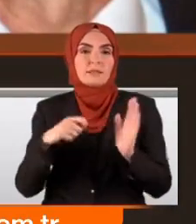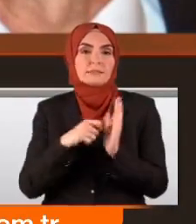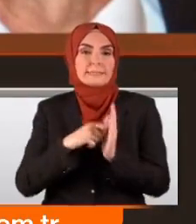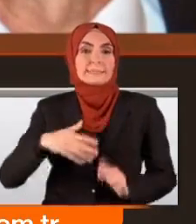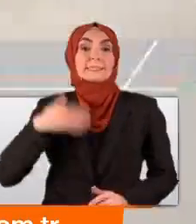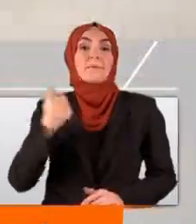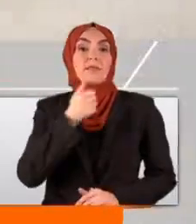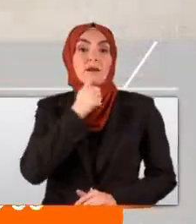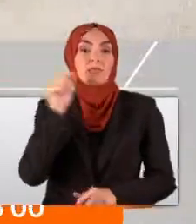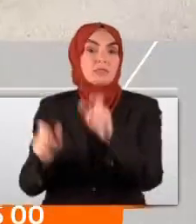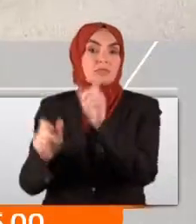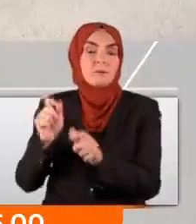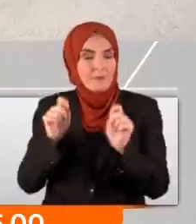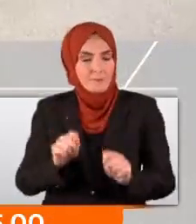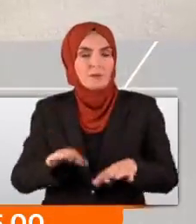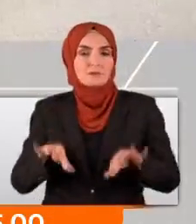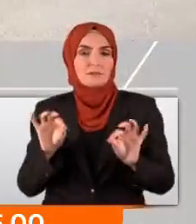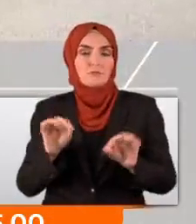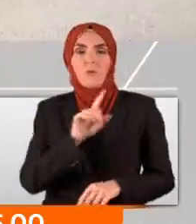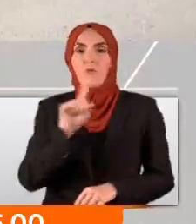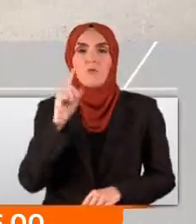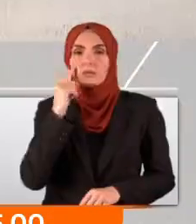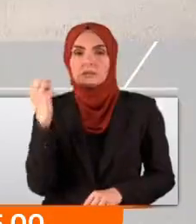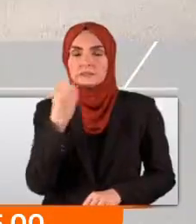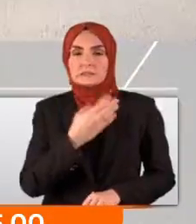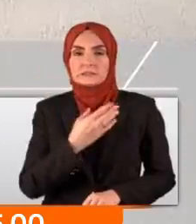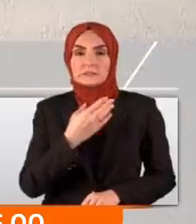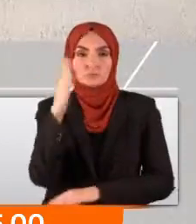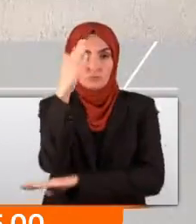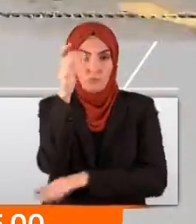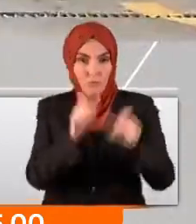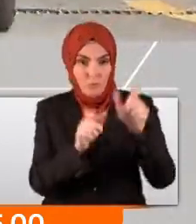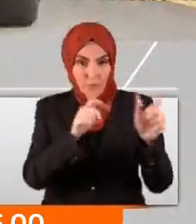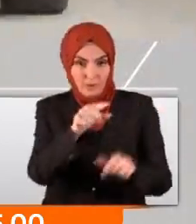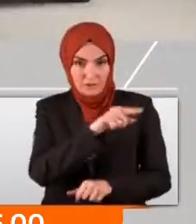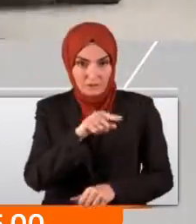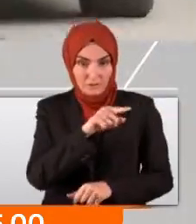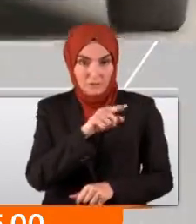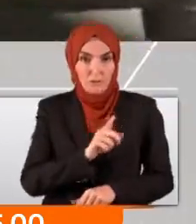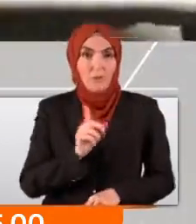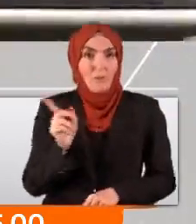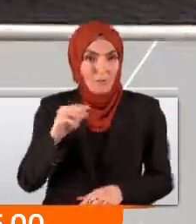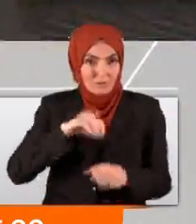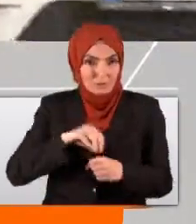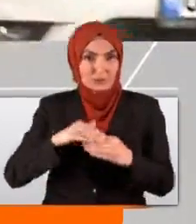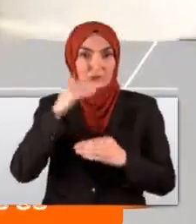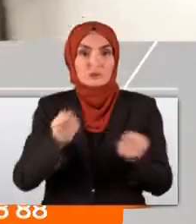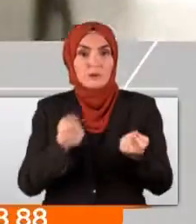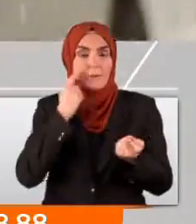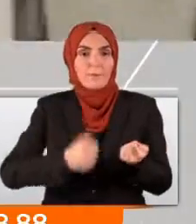etmeye hazırlanıyor. 10 tane büyükelçi onun için Dışişleri Bakanlığı'na geliyor. Bu